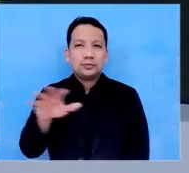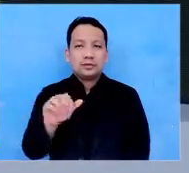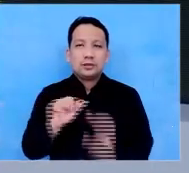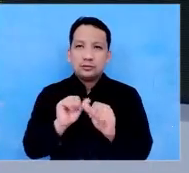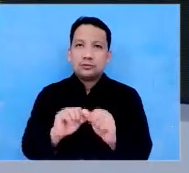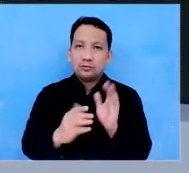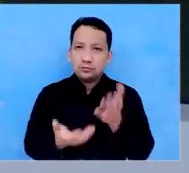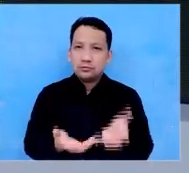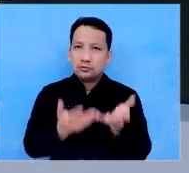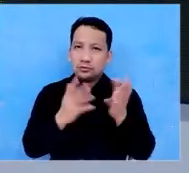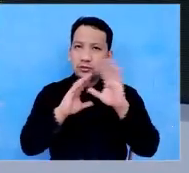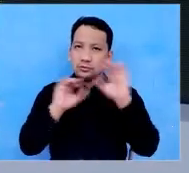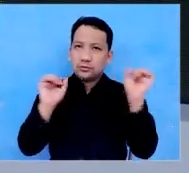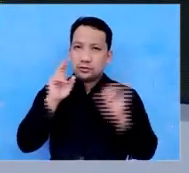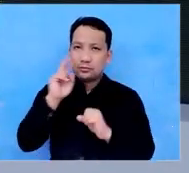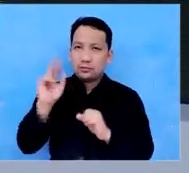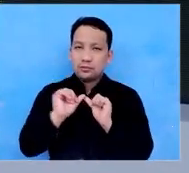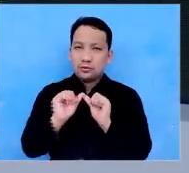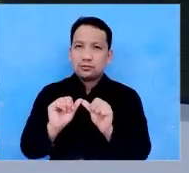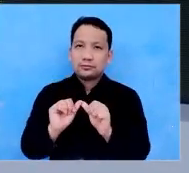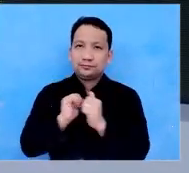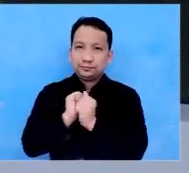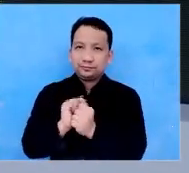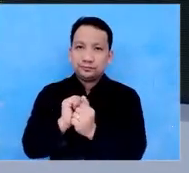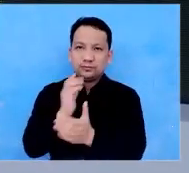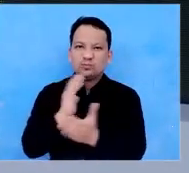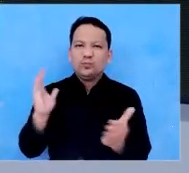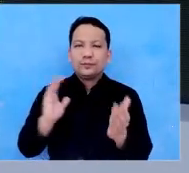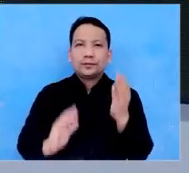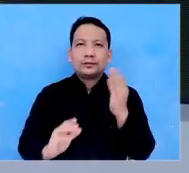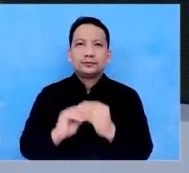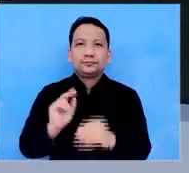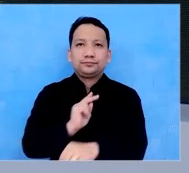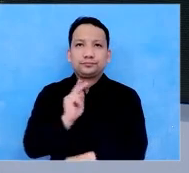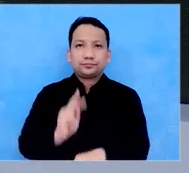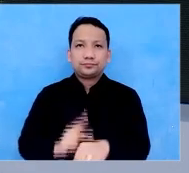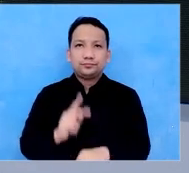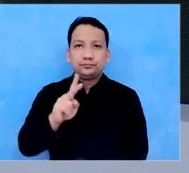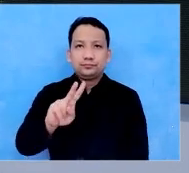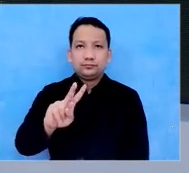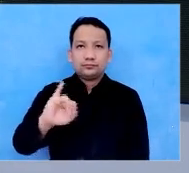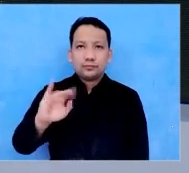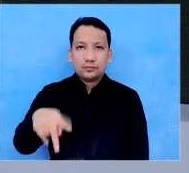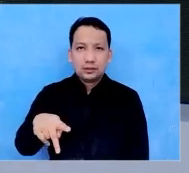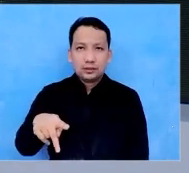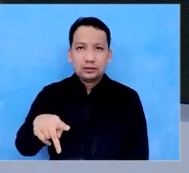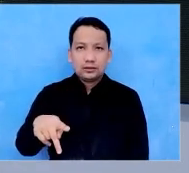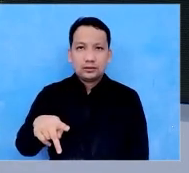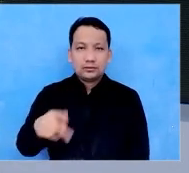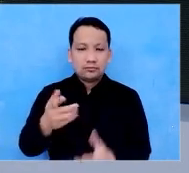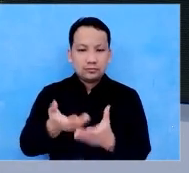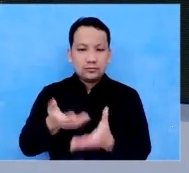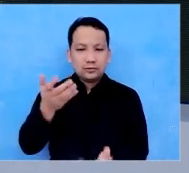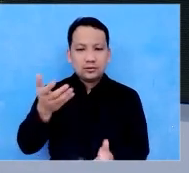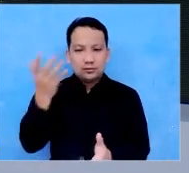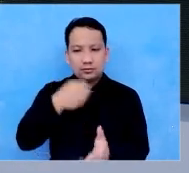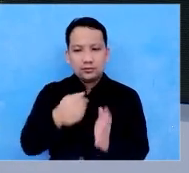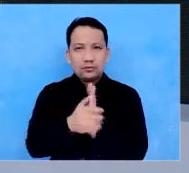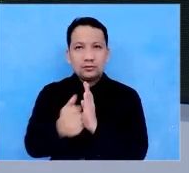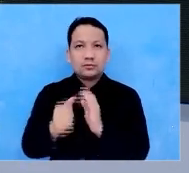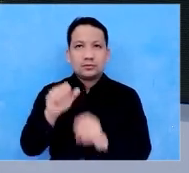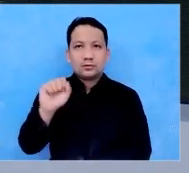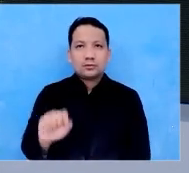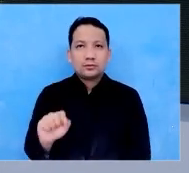Ipinagmalaki ni Pangulong Bongbong Marcos na kasali na umano ang Pilipinas sa VIP club ng mahuhusay na ekonomiya sa